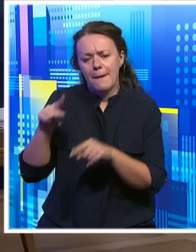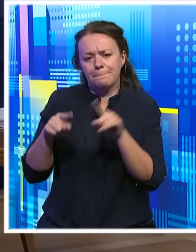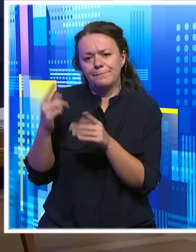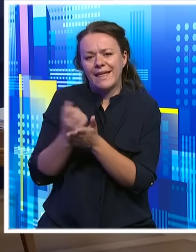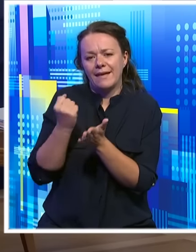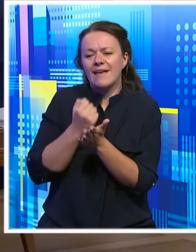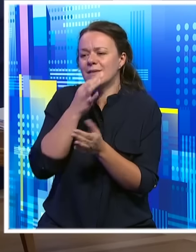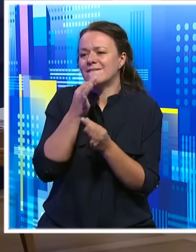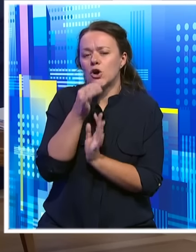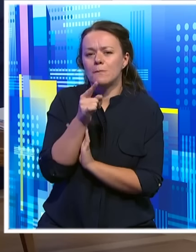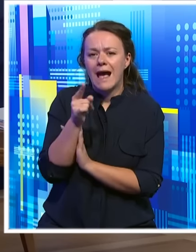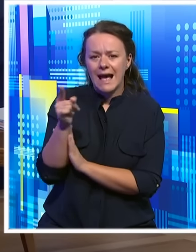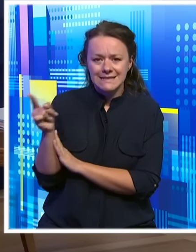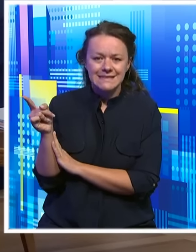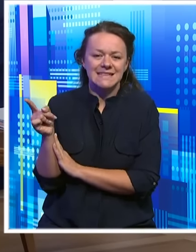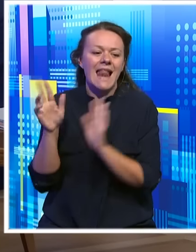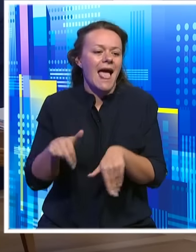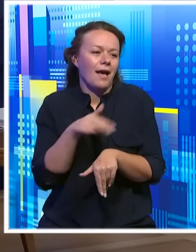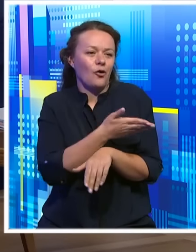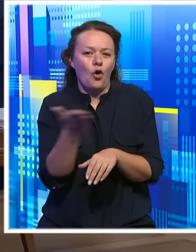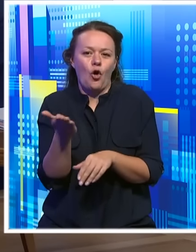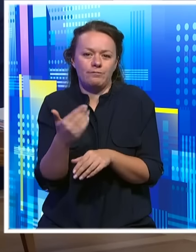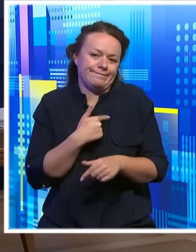više nego obični građani, a